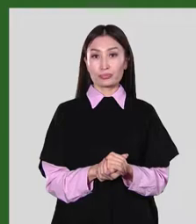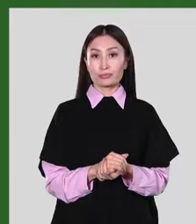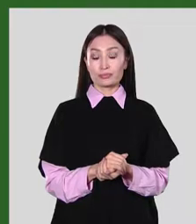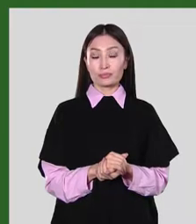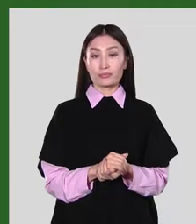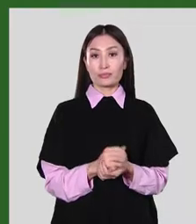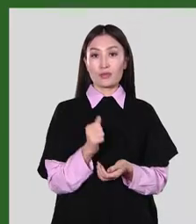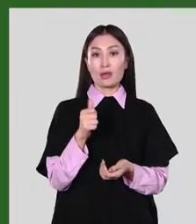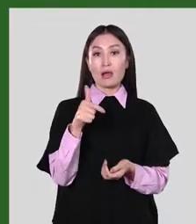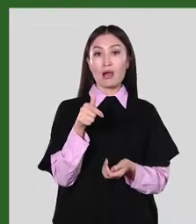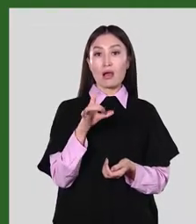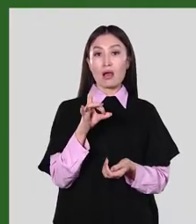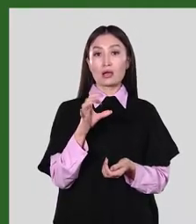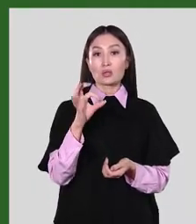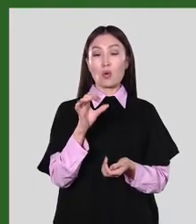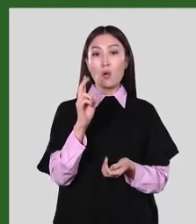агроклиматические